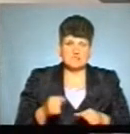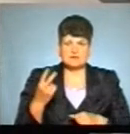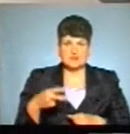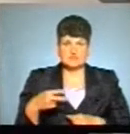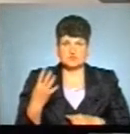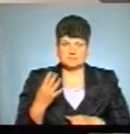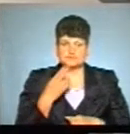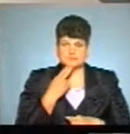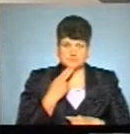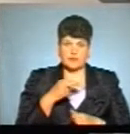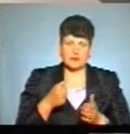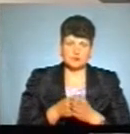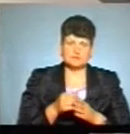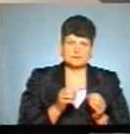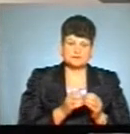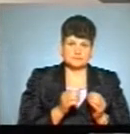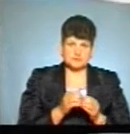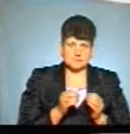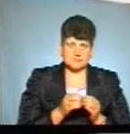24 червня по